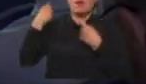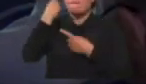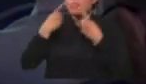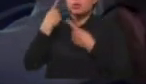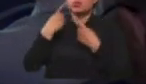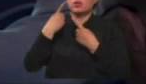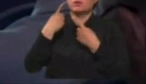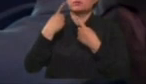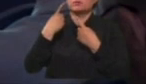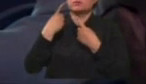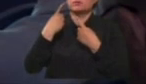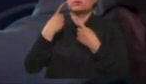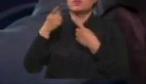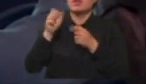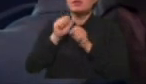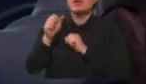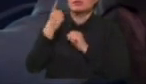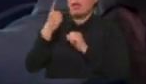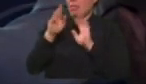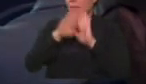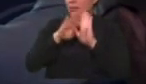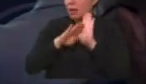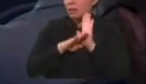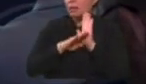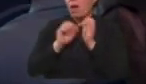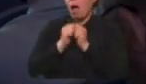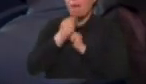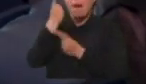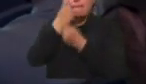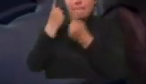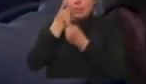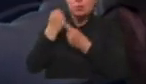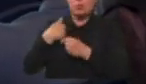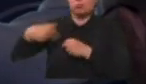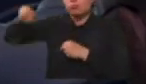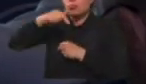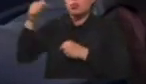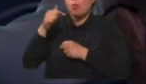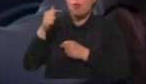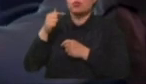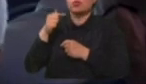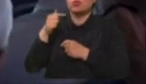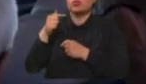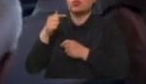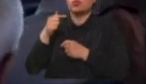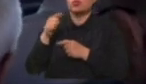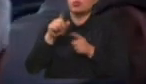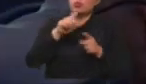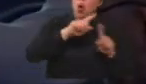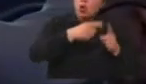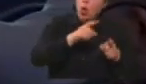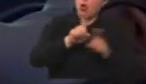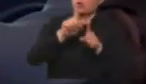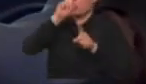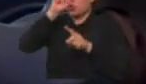że jest taka jedna zasada albo taka myśl, którą powinni się kierować i organizatorzy,